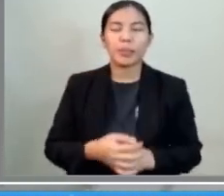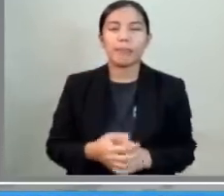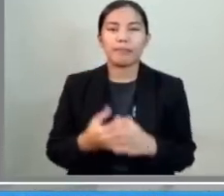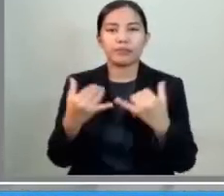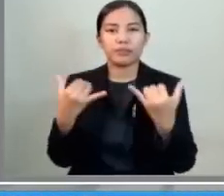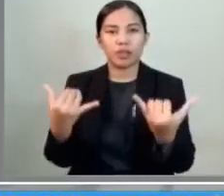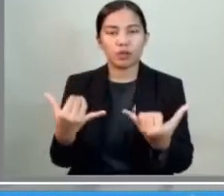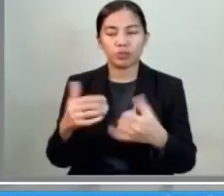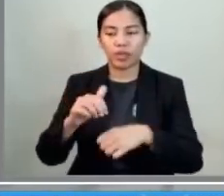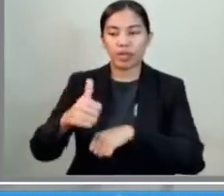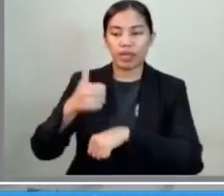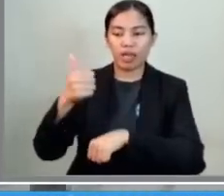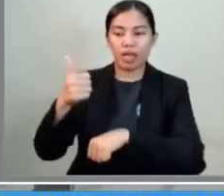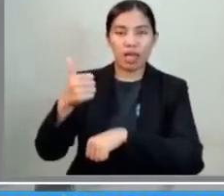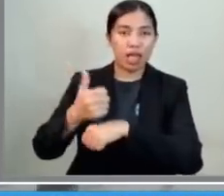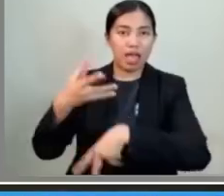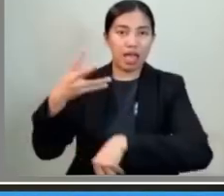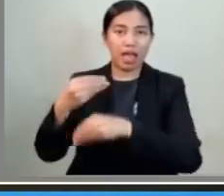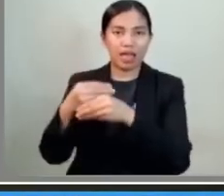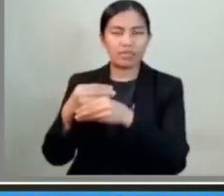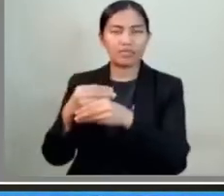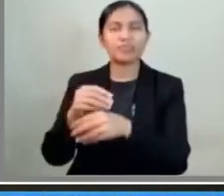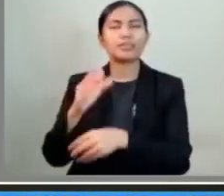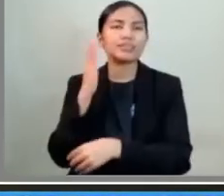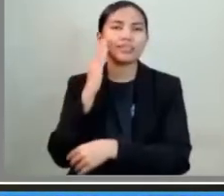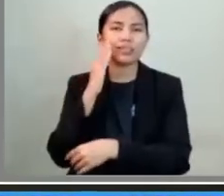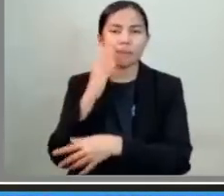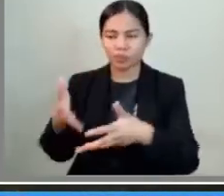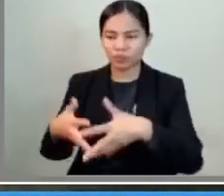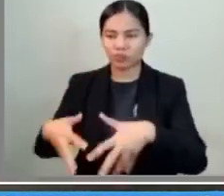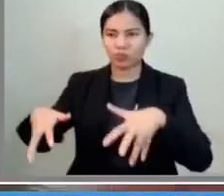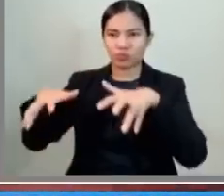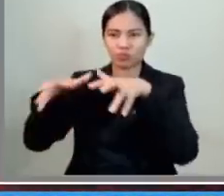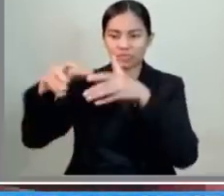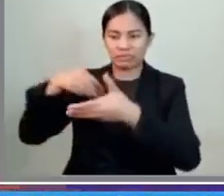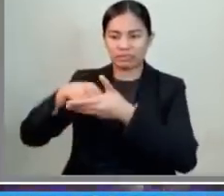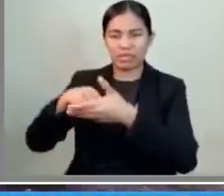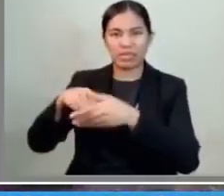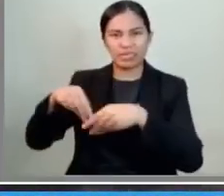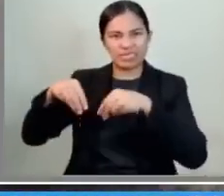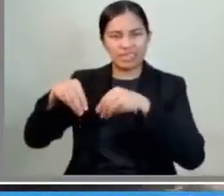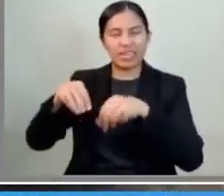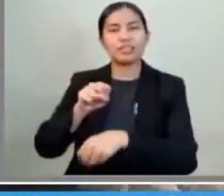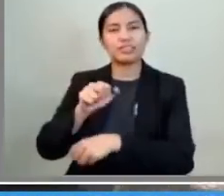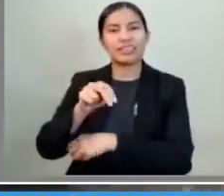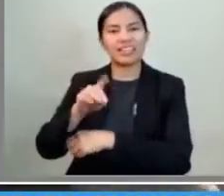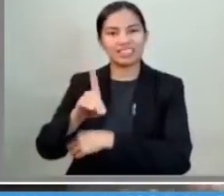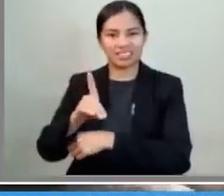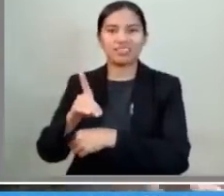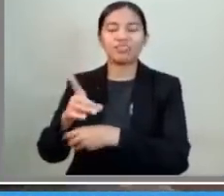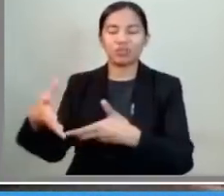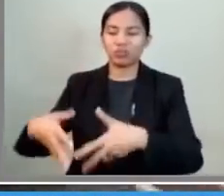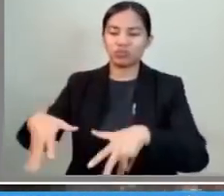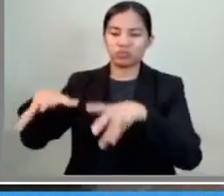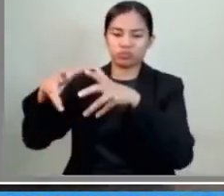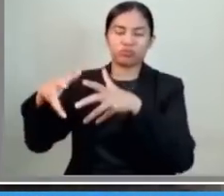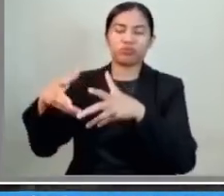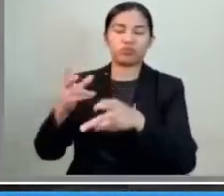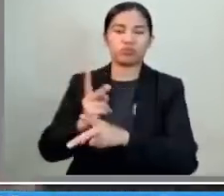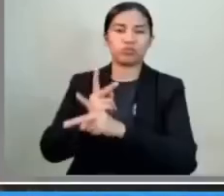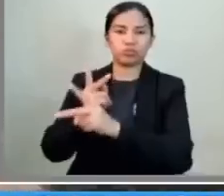At dinagdagan po natin yung mga pumps natin. Ganun din po na may mga trucks na kaming more than